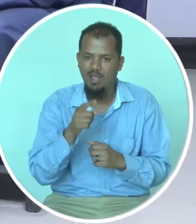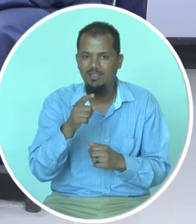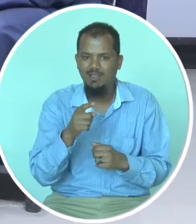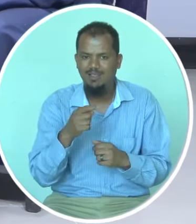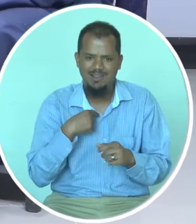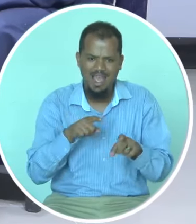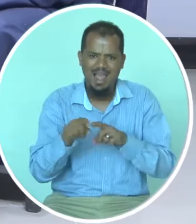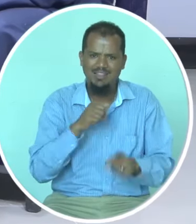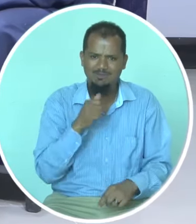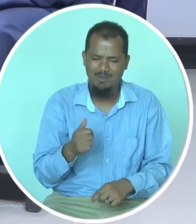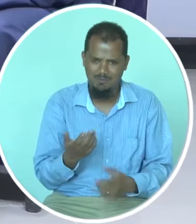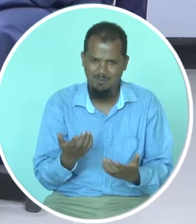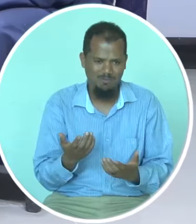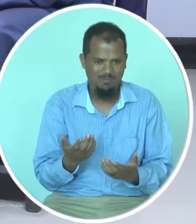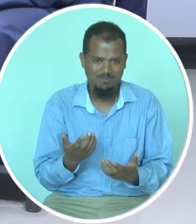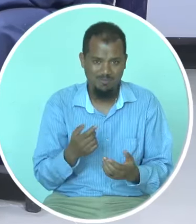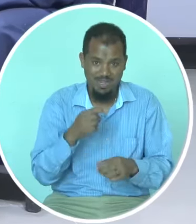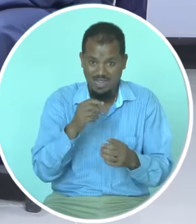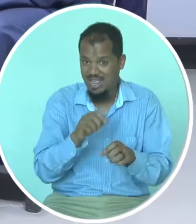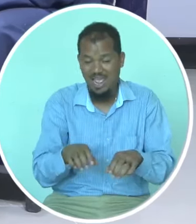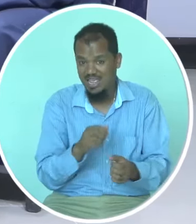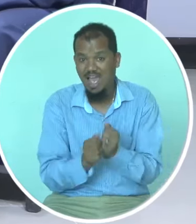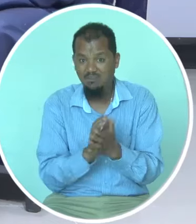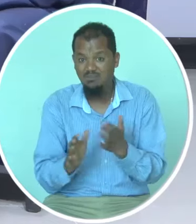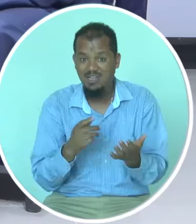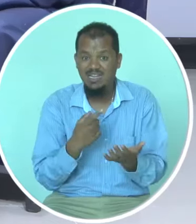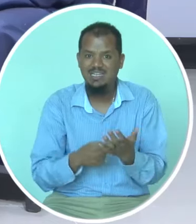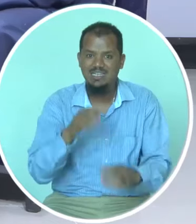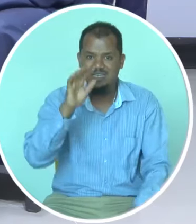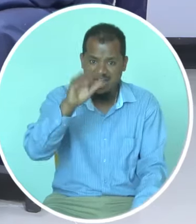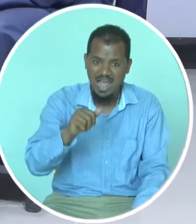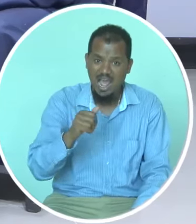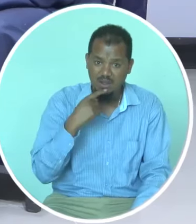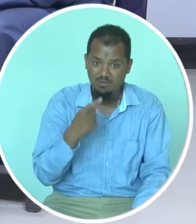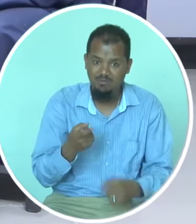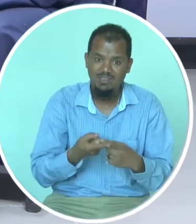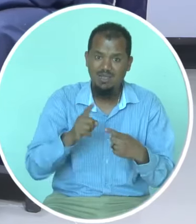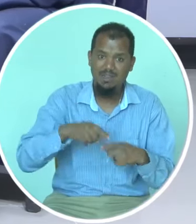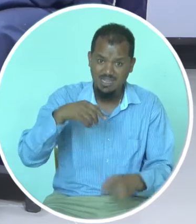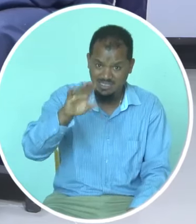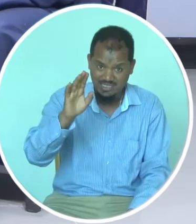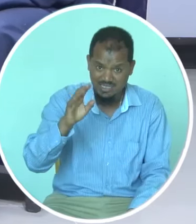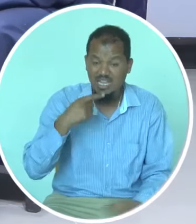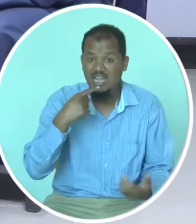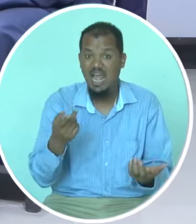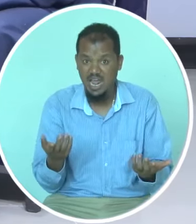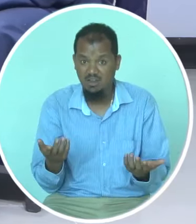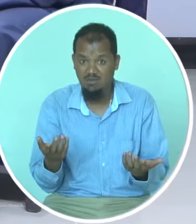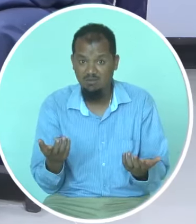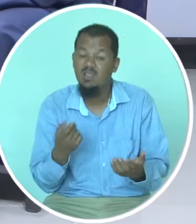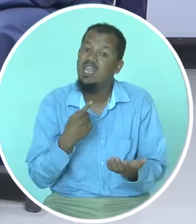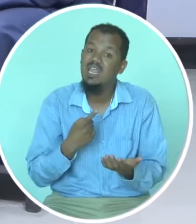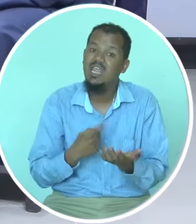በተለይ አልተስማማውም ትክክል ያፈርሰዋል ማለት ነው እንደዚህ ብለህ ና ነው ትክክል ተመለስ ብለህ እንደዚህ እልሃለሁ ማለት